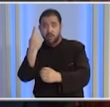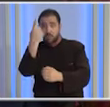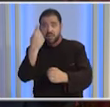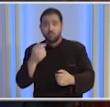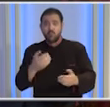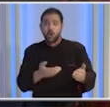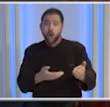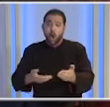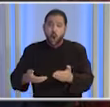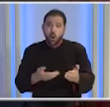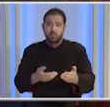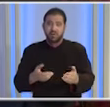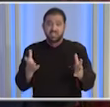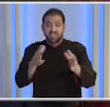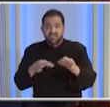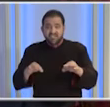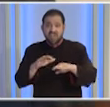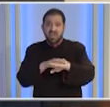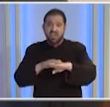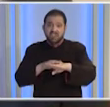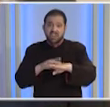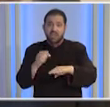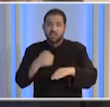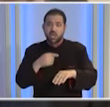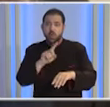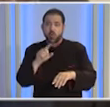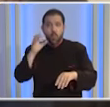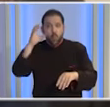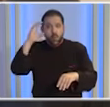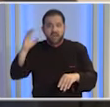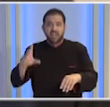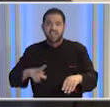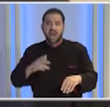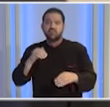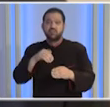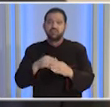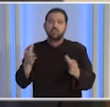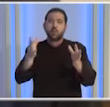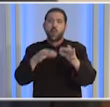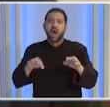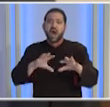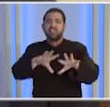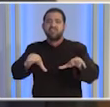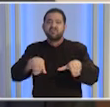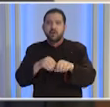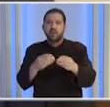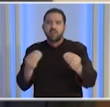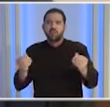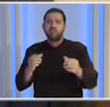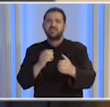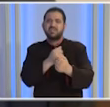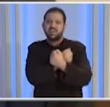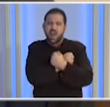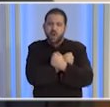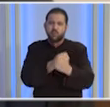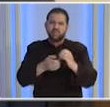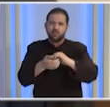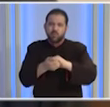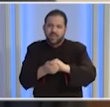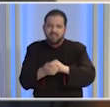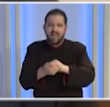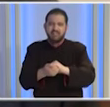Să-mi fie iertat să spun lucrul ăsta. Nu cred că a existat în vreo altă familie mai multă dragoste, mai multă unitate, mai multă